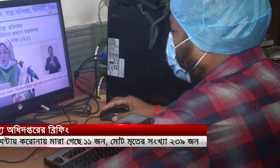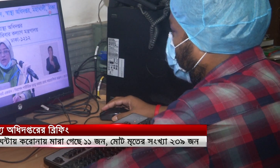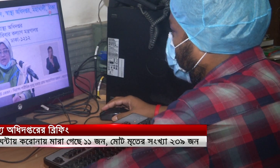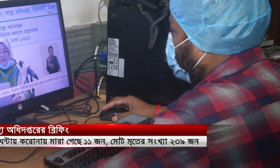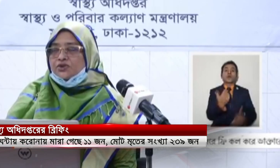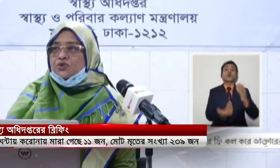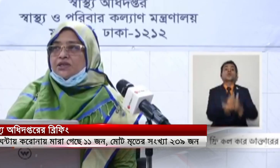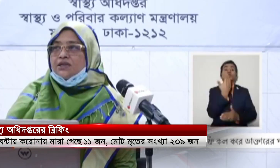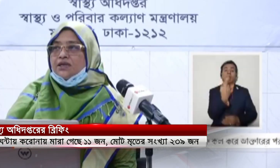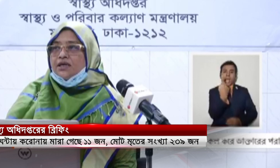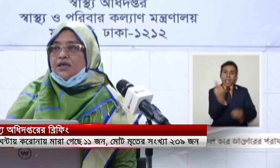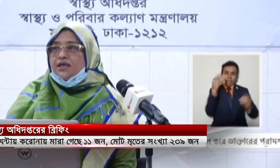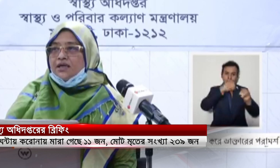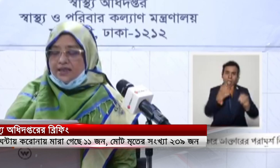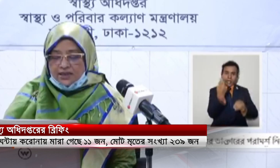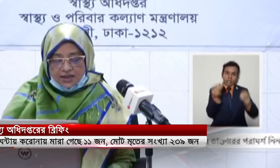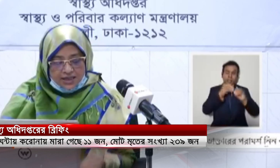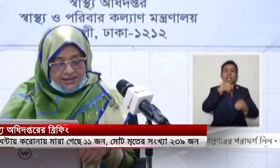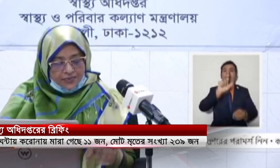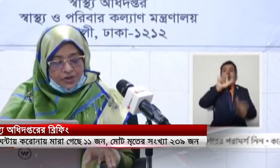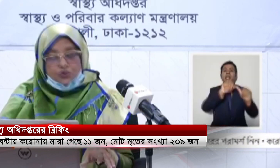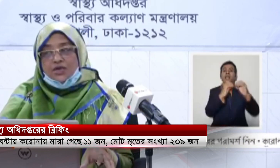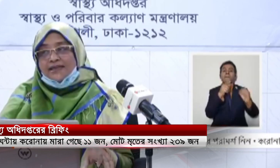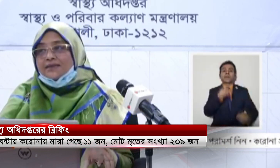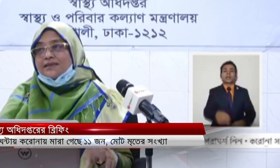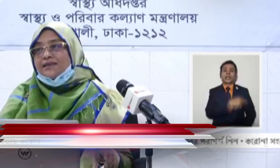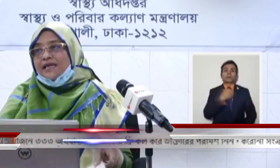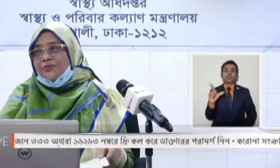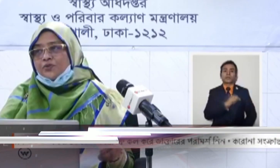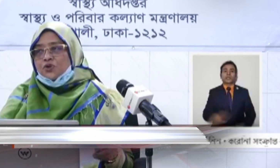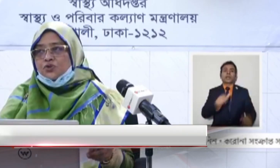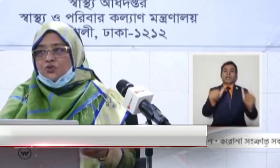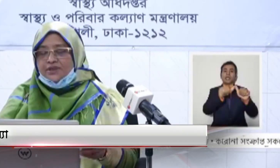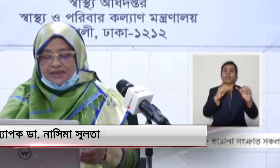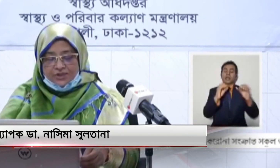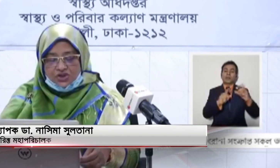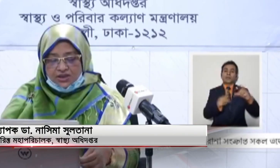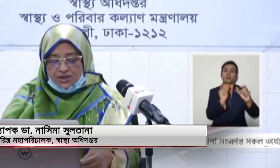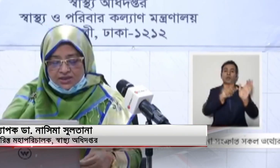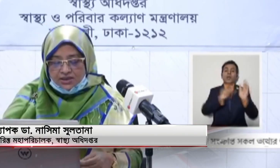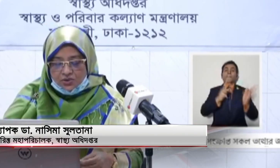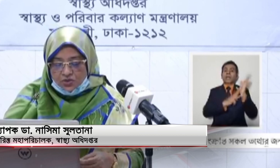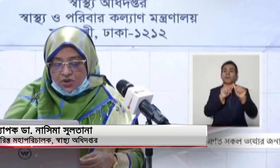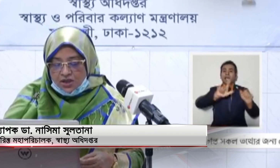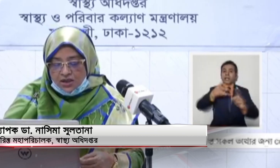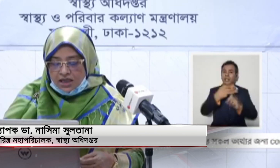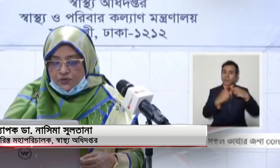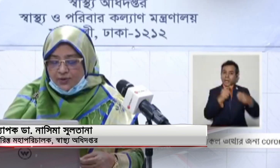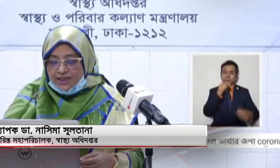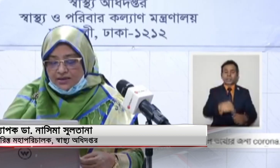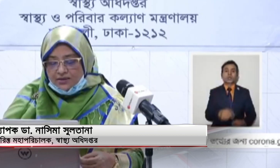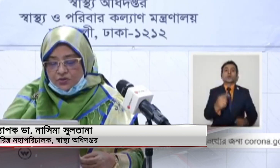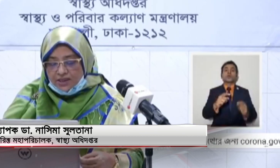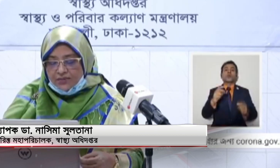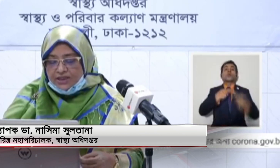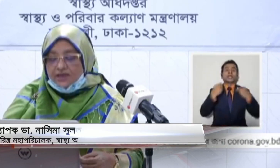কয়েকটি প্রতিষ্ঠান করোনা পরীক্ষায় কাজ করছে। আজকে আমরা নতুন আরেকটি ল্যাব সংযুক্ত হয়েছে আমাদের সাথে, সেটা হলো আব্দুল